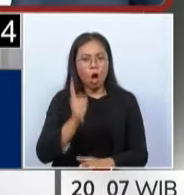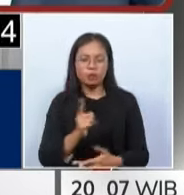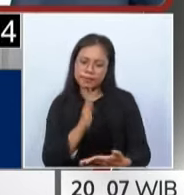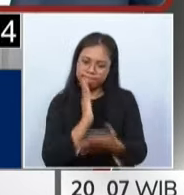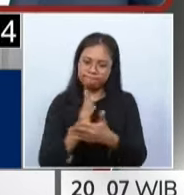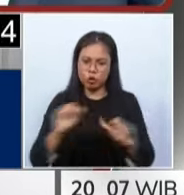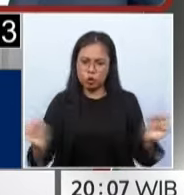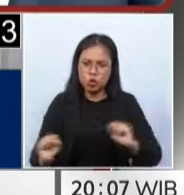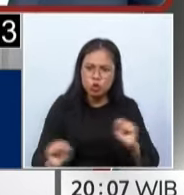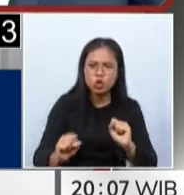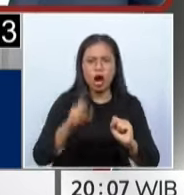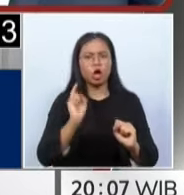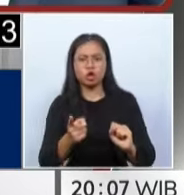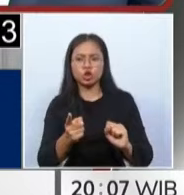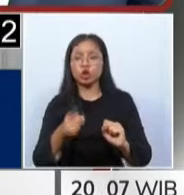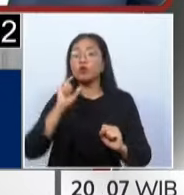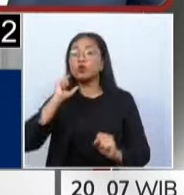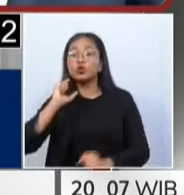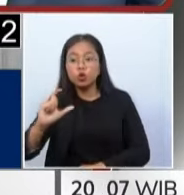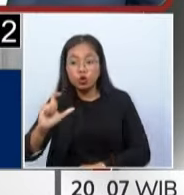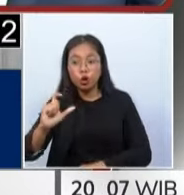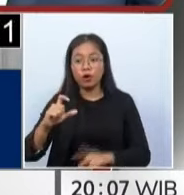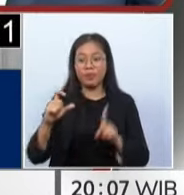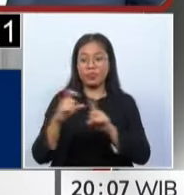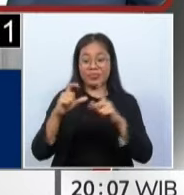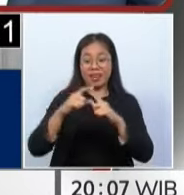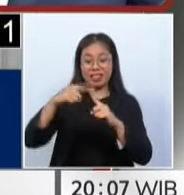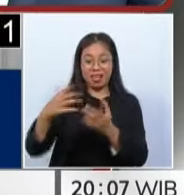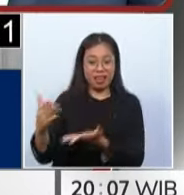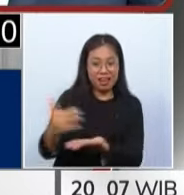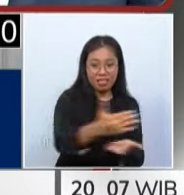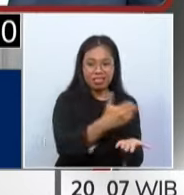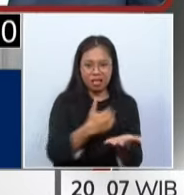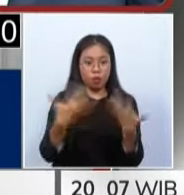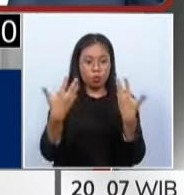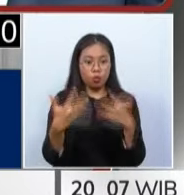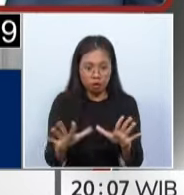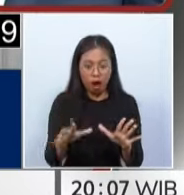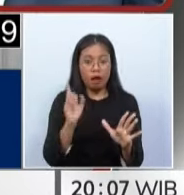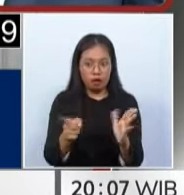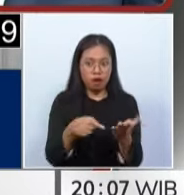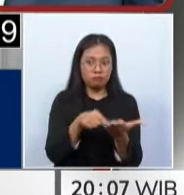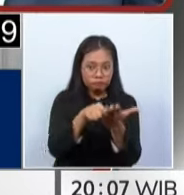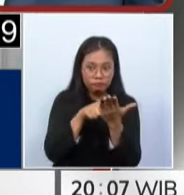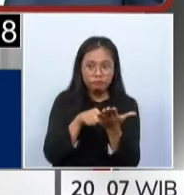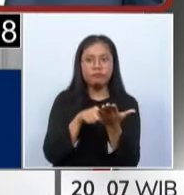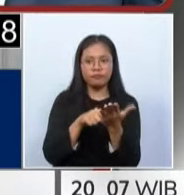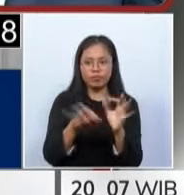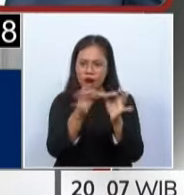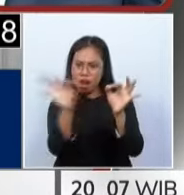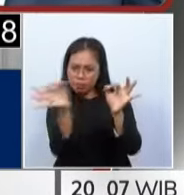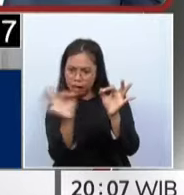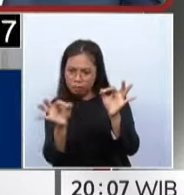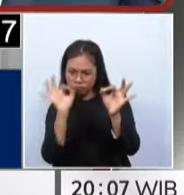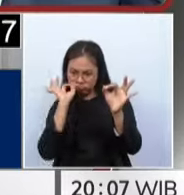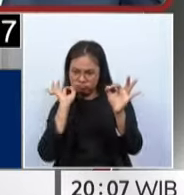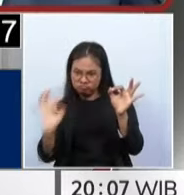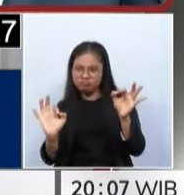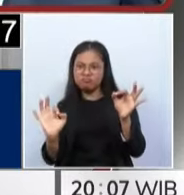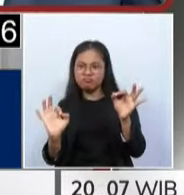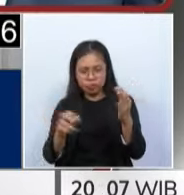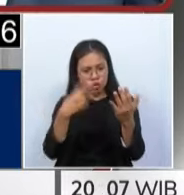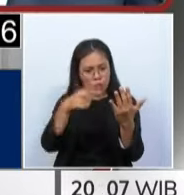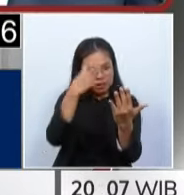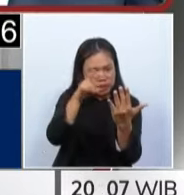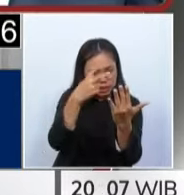kalaulah kemudian seluruh data itu sudah ada di kepala kita sudah tertuliskan dengan baik maka yang diambil adalah